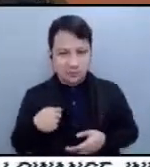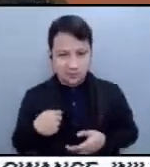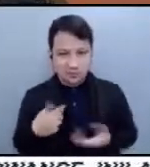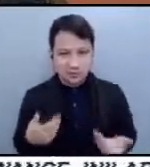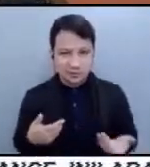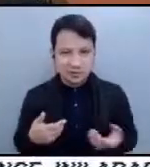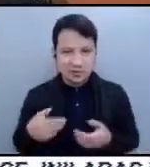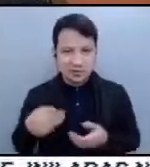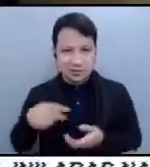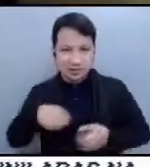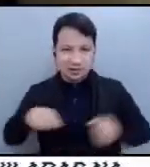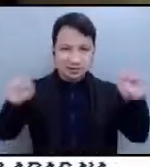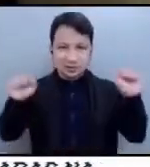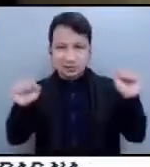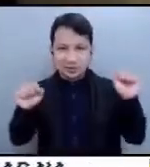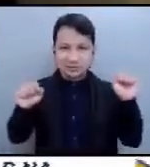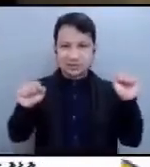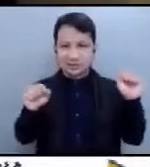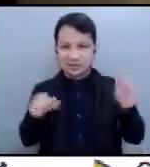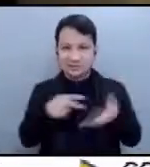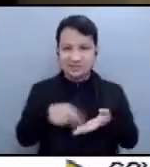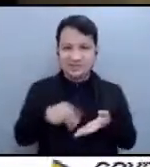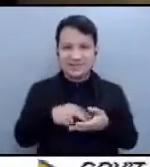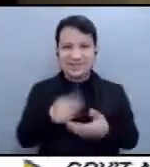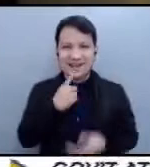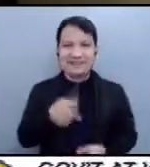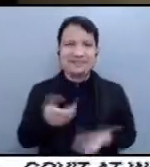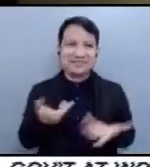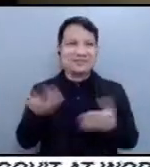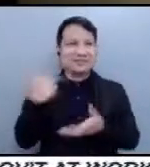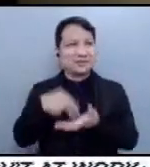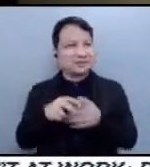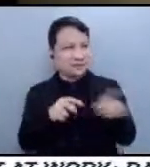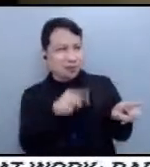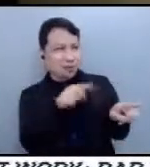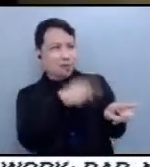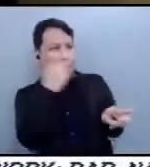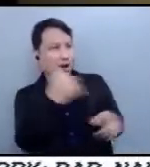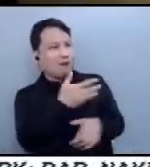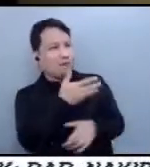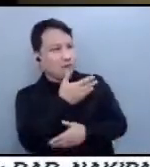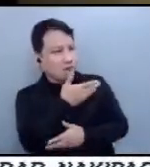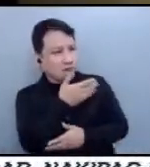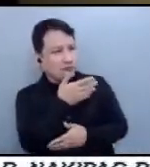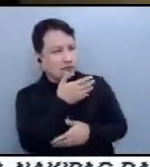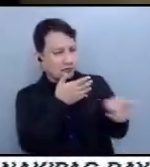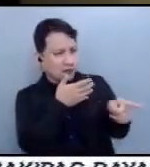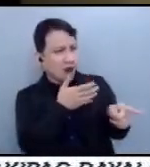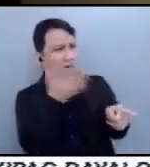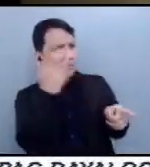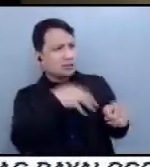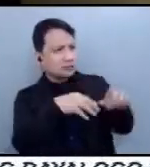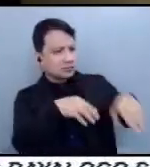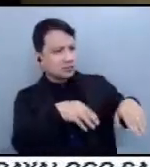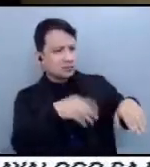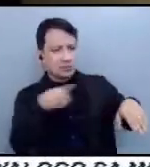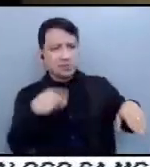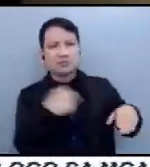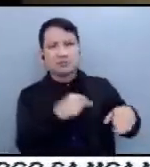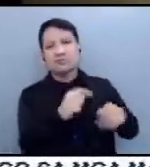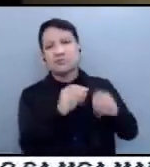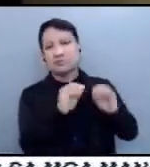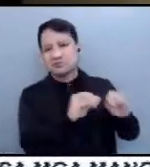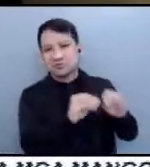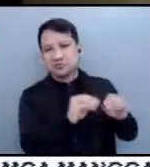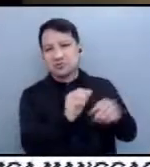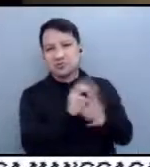giling-giling. Mapanginan? Opo. Tapos, nakita po nung mami ko yung potential ko po and daddy ko. So, winorkshop po nila ako ng dance